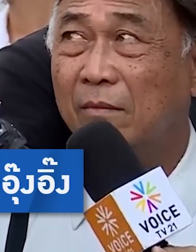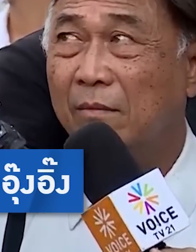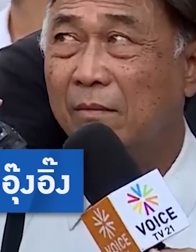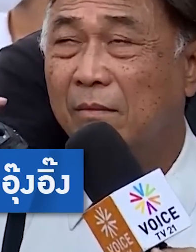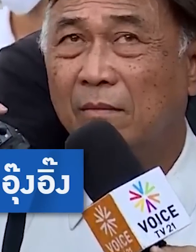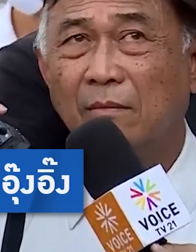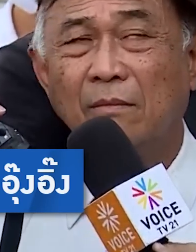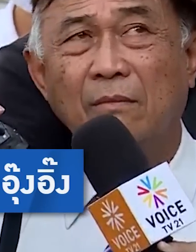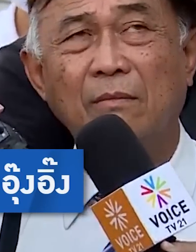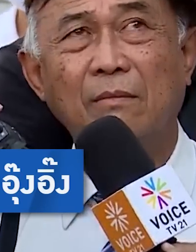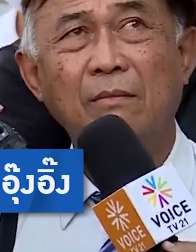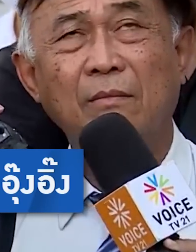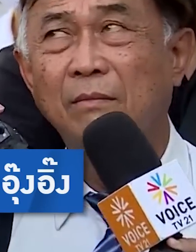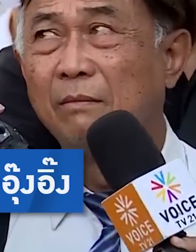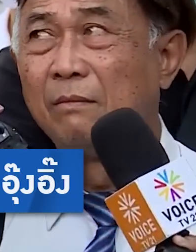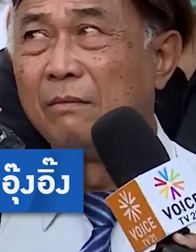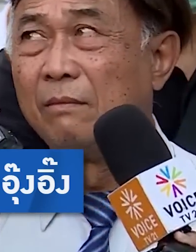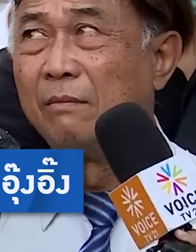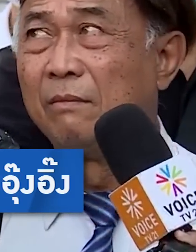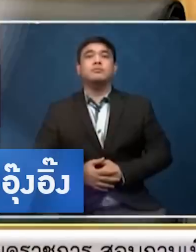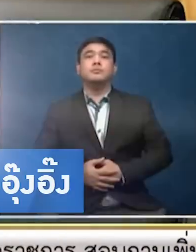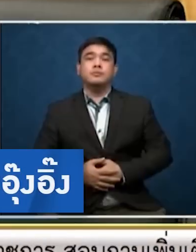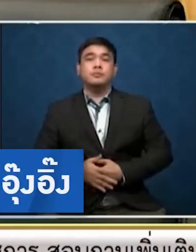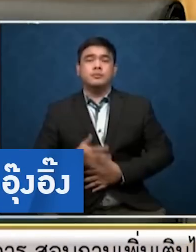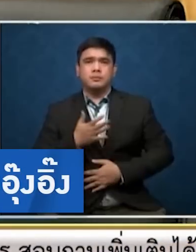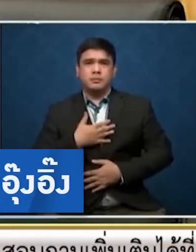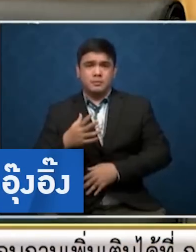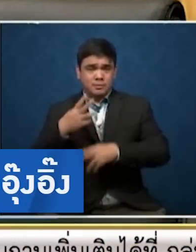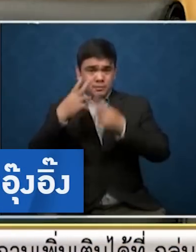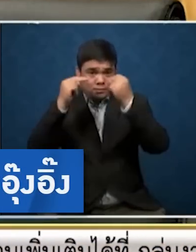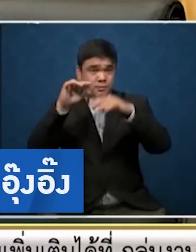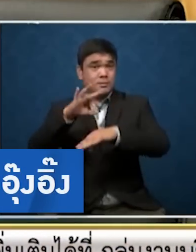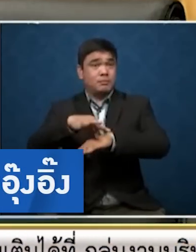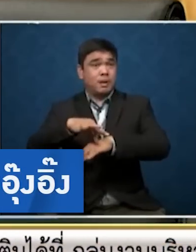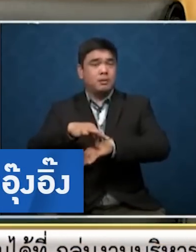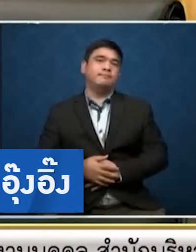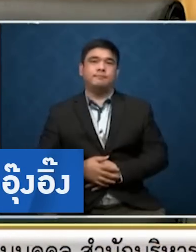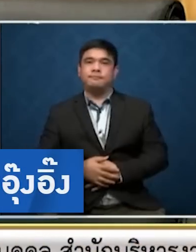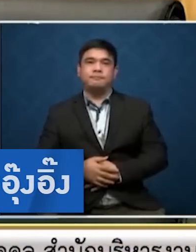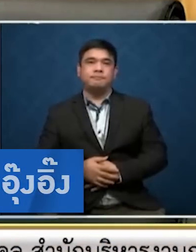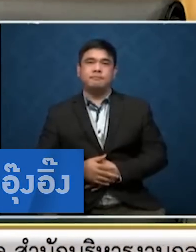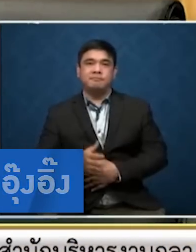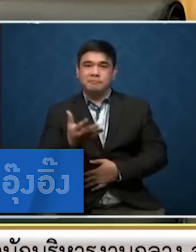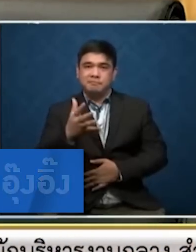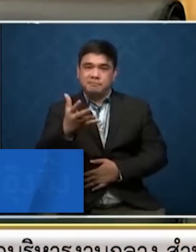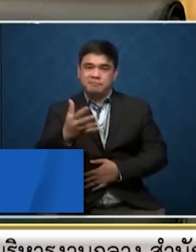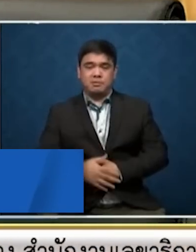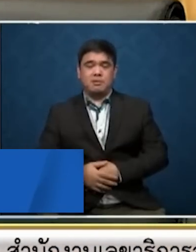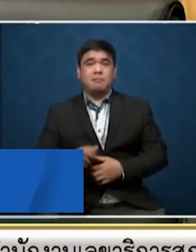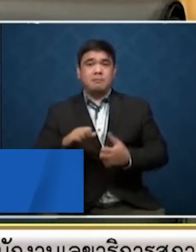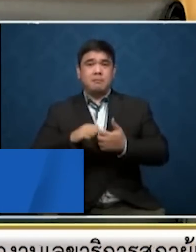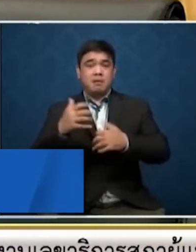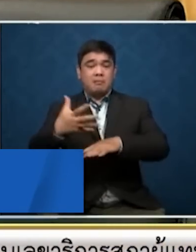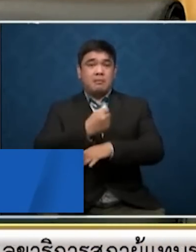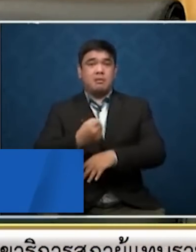ารมึงเป็นเทพมึงก็ทำตัวเป็นเทพจริง ๆนายกที่มาจากการเลือกตั้งทุกคนนะครับทำบ้านเมืองเสียหายหมด